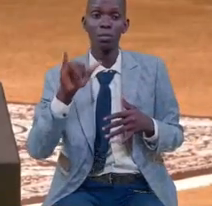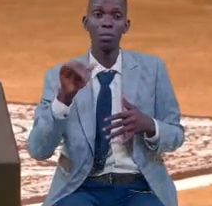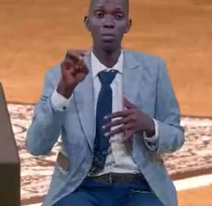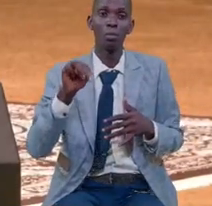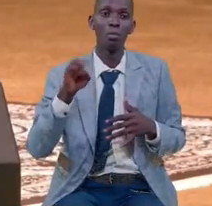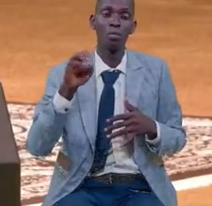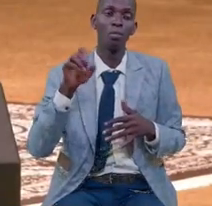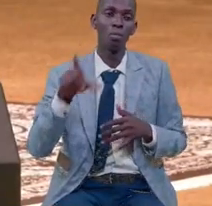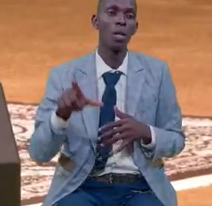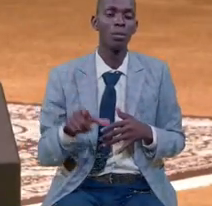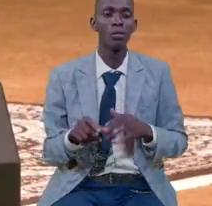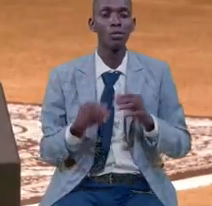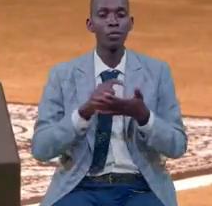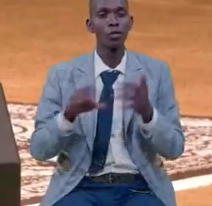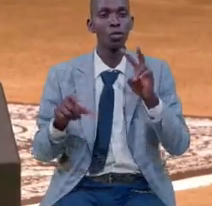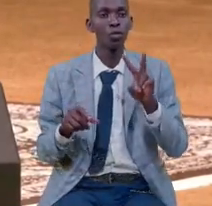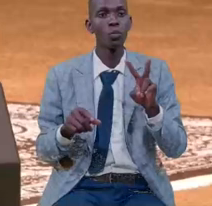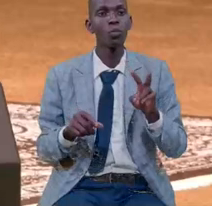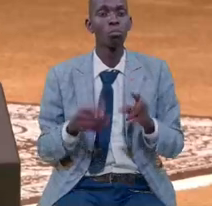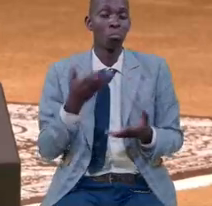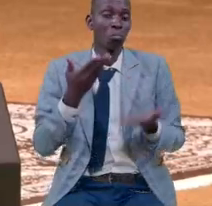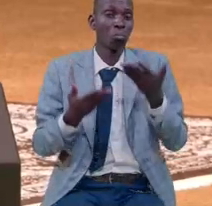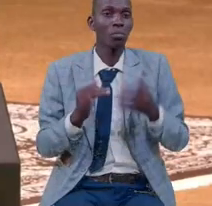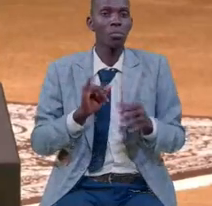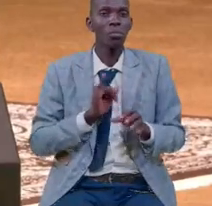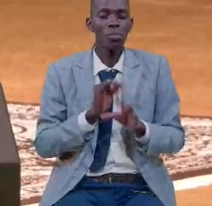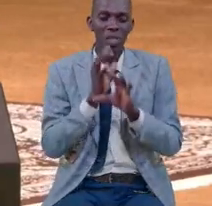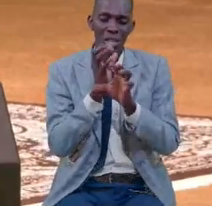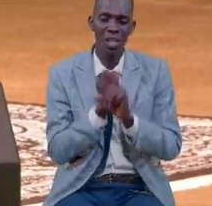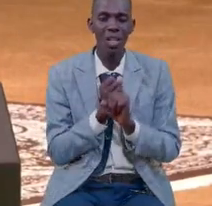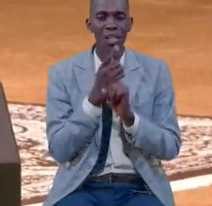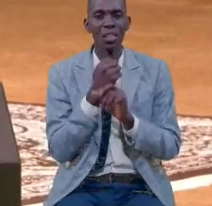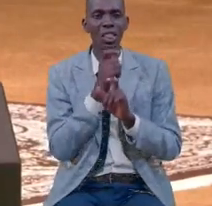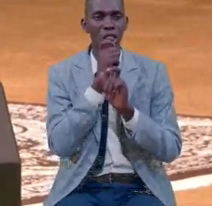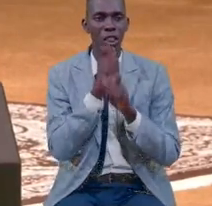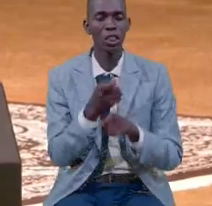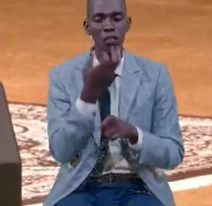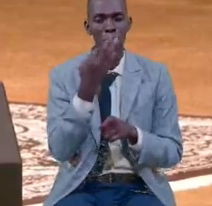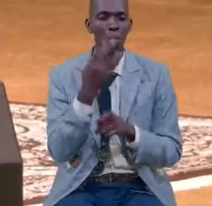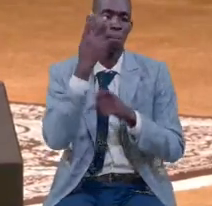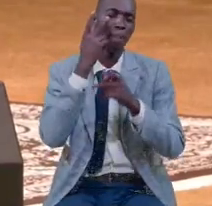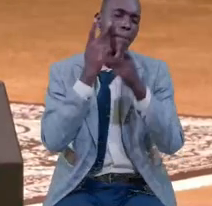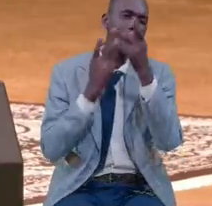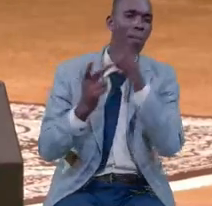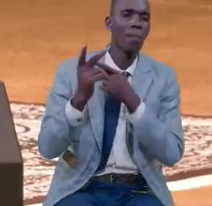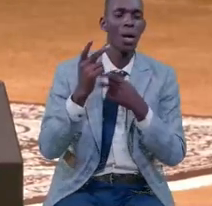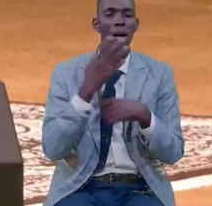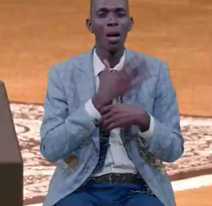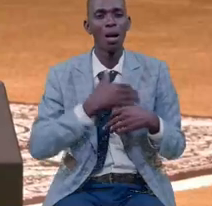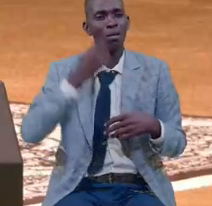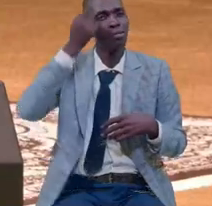don de prophétie, la science de tous les mystères et toute